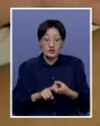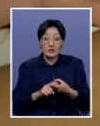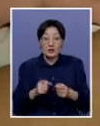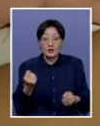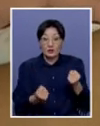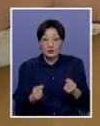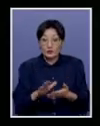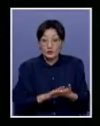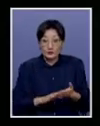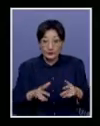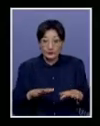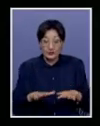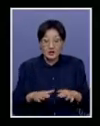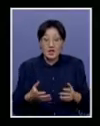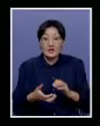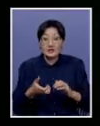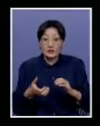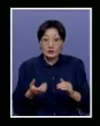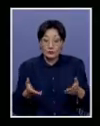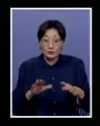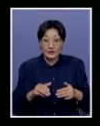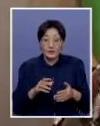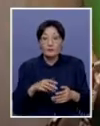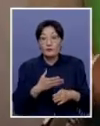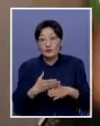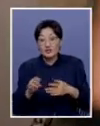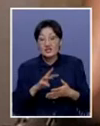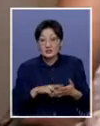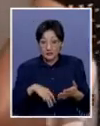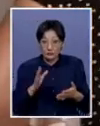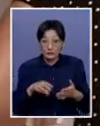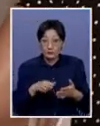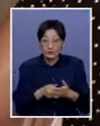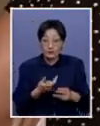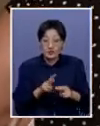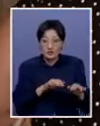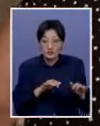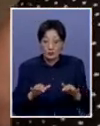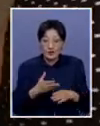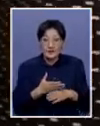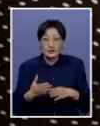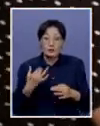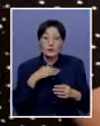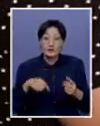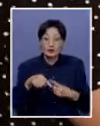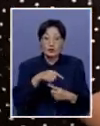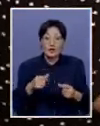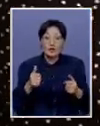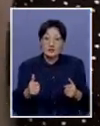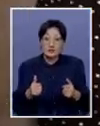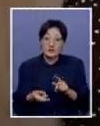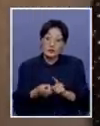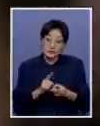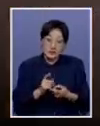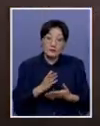көлік жуатын орынға мамандар шақырту тастап, кейін айыппұл салады. Тек осындай шаралардан кейін ғана көп кәсіпкер жақсы жаққа қарай